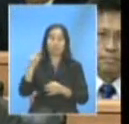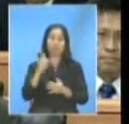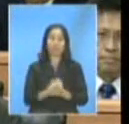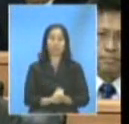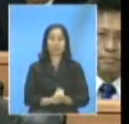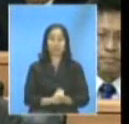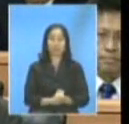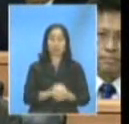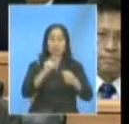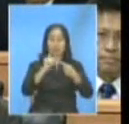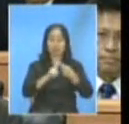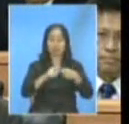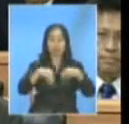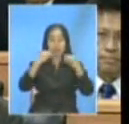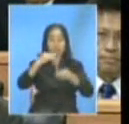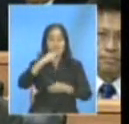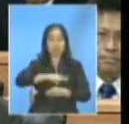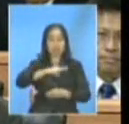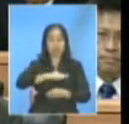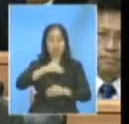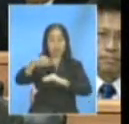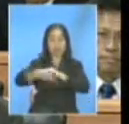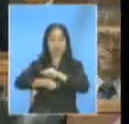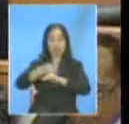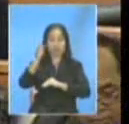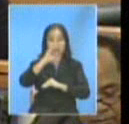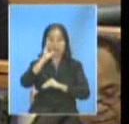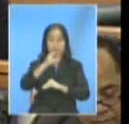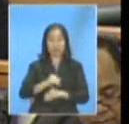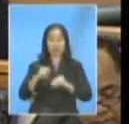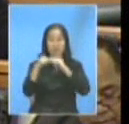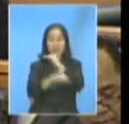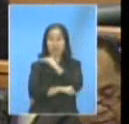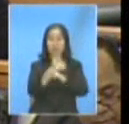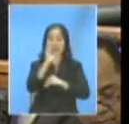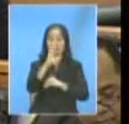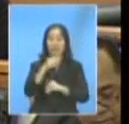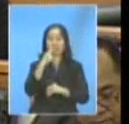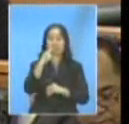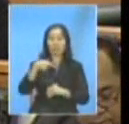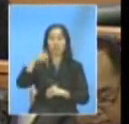สร้างความตระหนักไม่รับสินบนและคอร์รัปชันทุกรูปแบบอันนี้ก็เท็จ